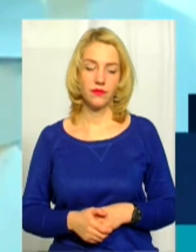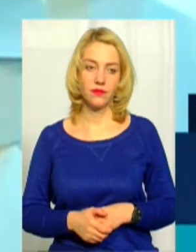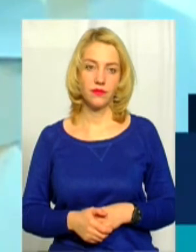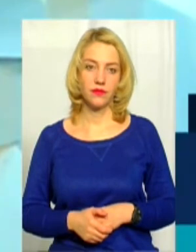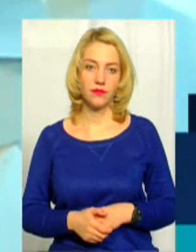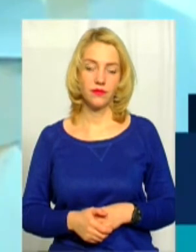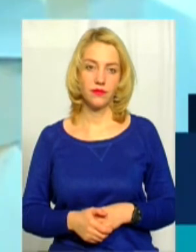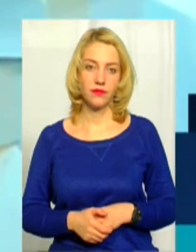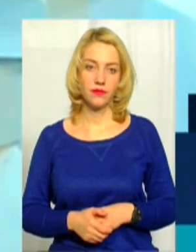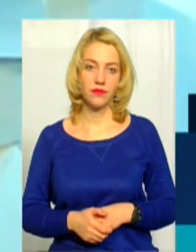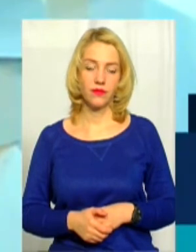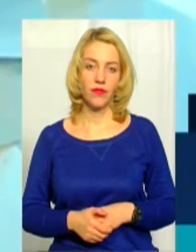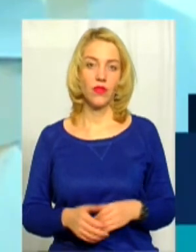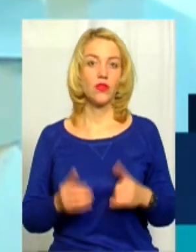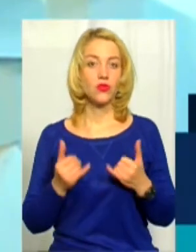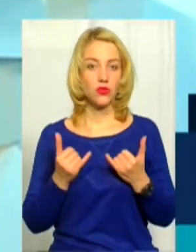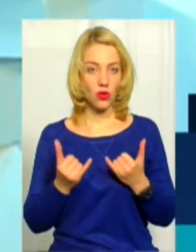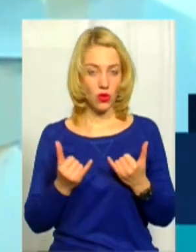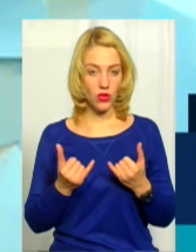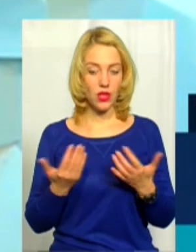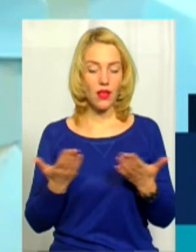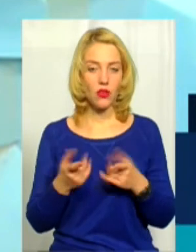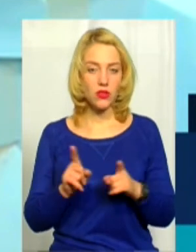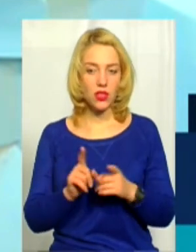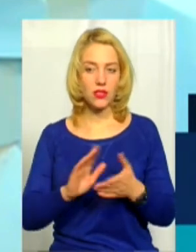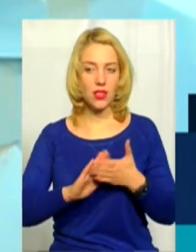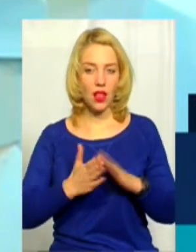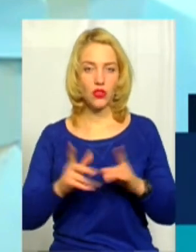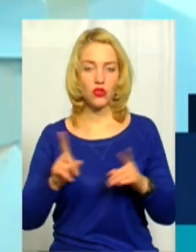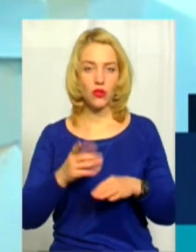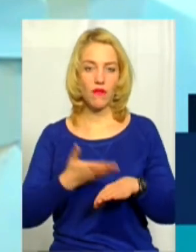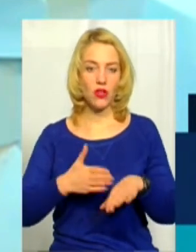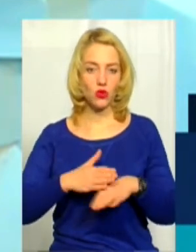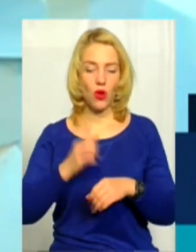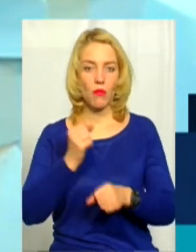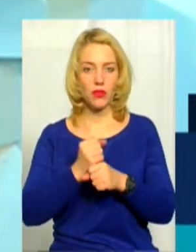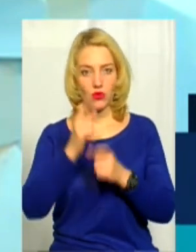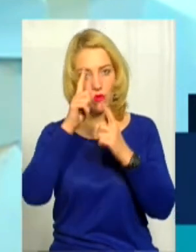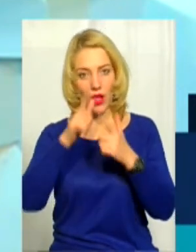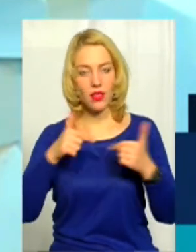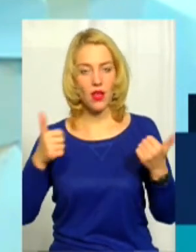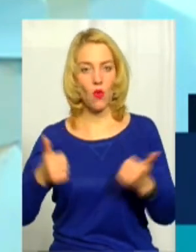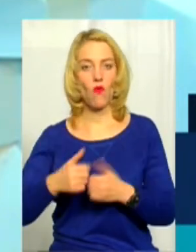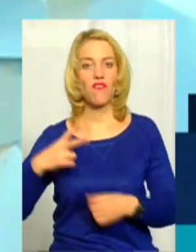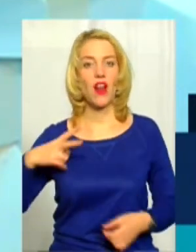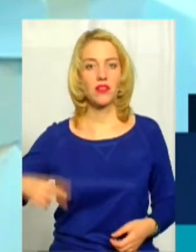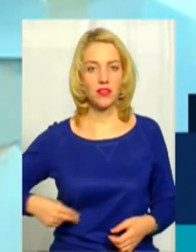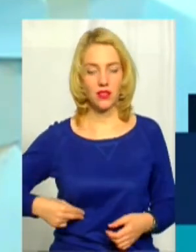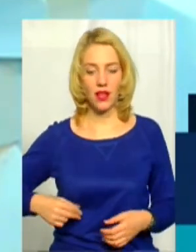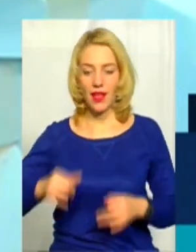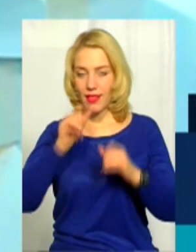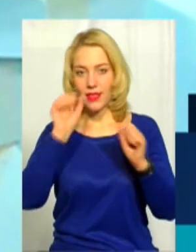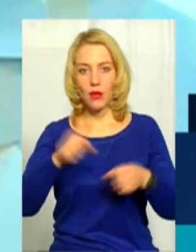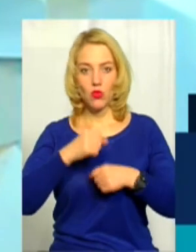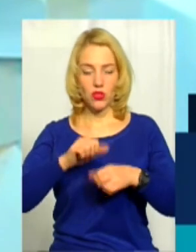fabriquer. Сьогодні якось так склалося, що важко працювати у Франції. Неможливо виробляти у